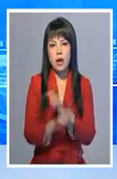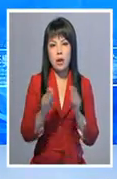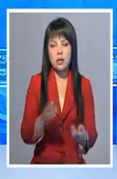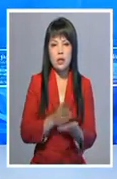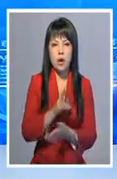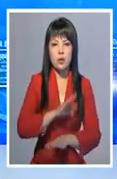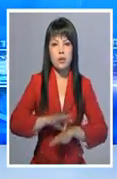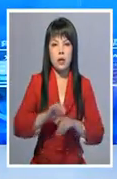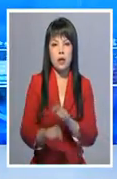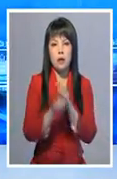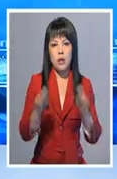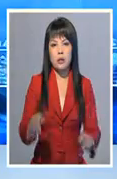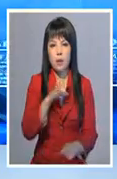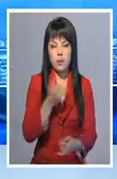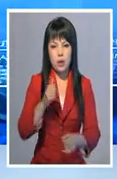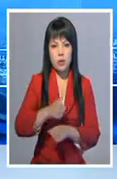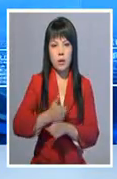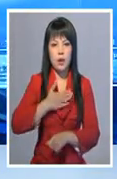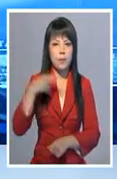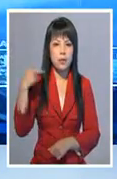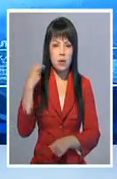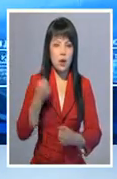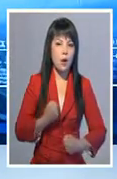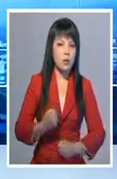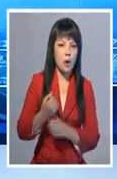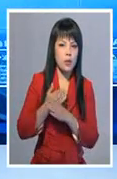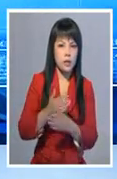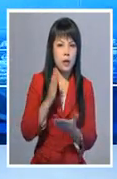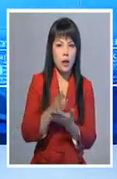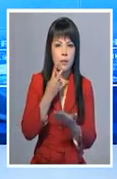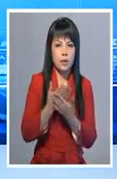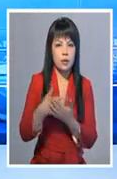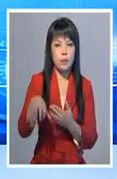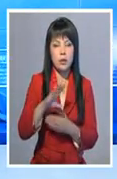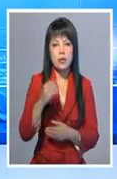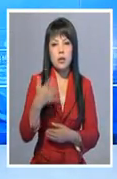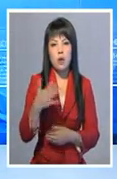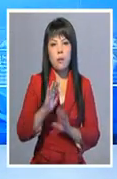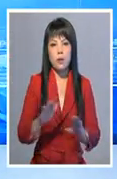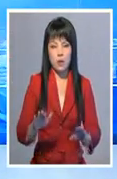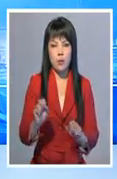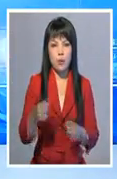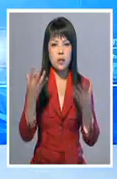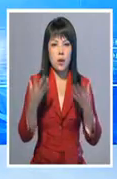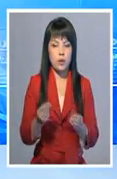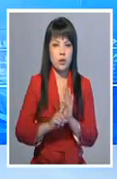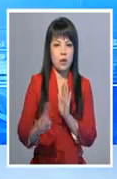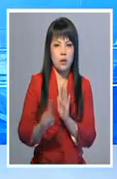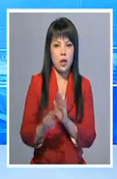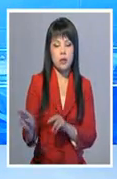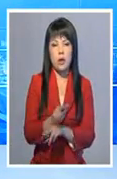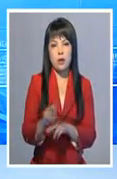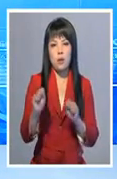қол жеткізіп отыр. Үкіметтің қолдауымен өткен жылы іргетасы қаланған мекемеде қазір 50 бала күндізгі бөлімде ем-дом алуда. 1,5